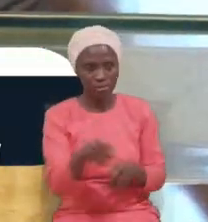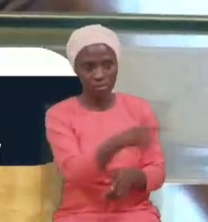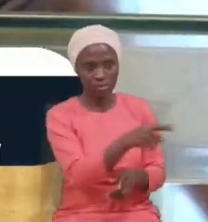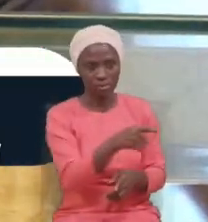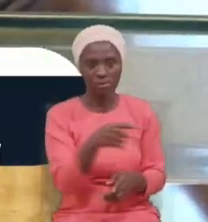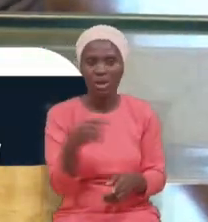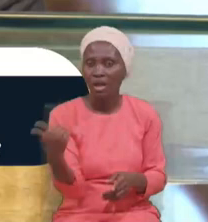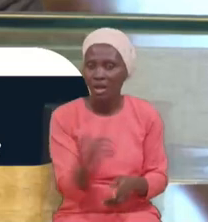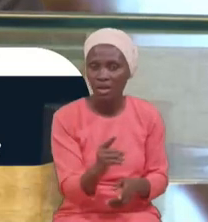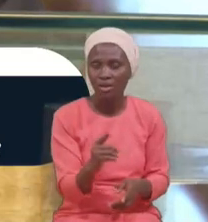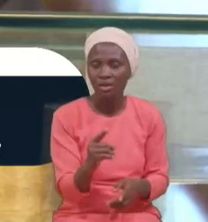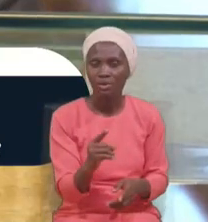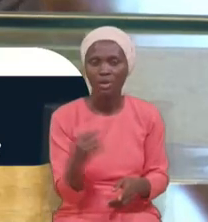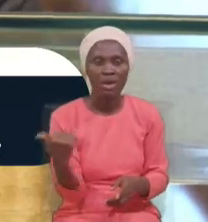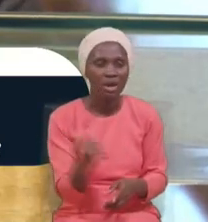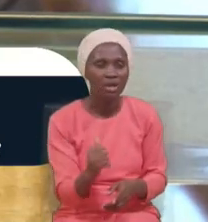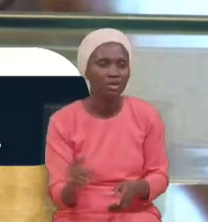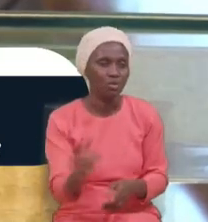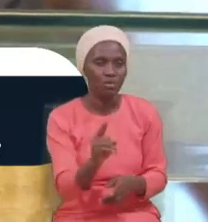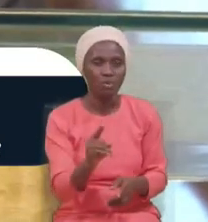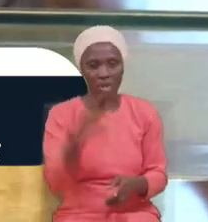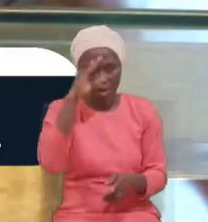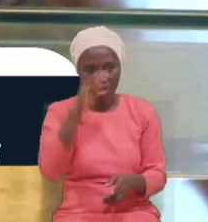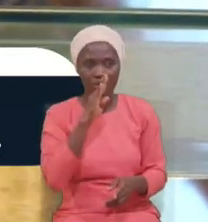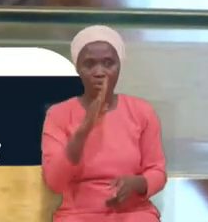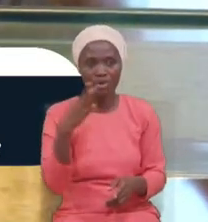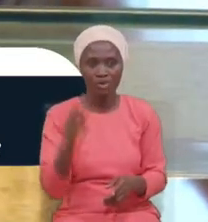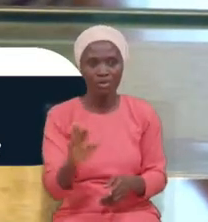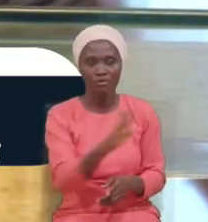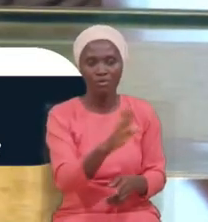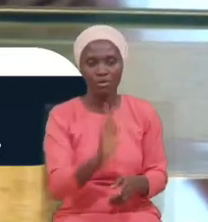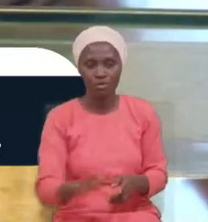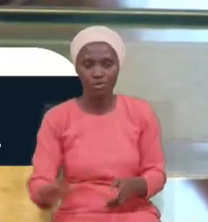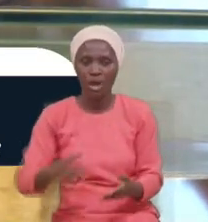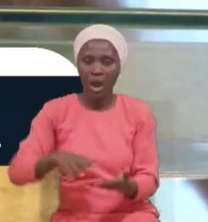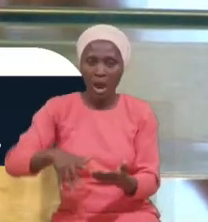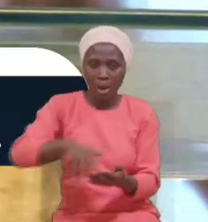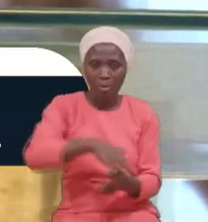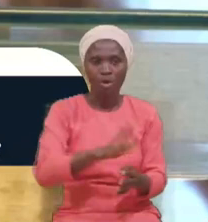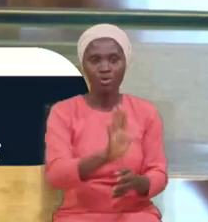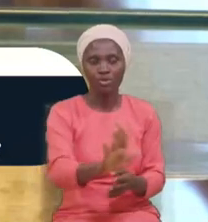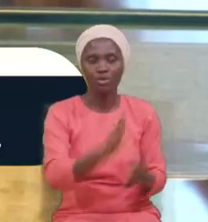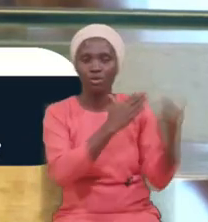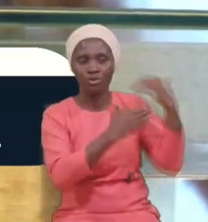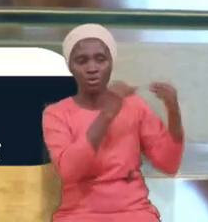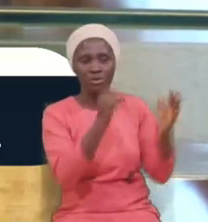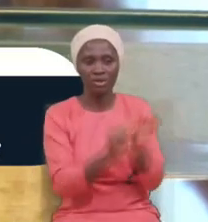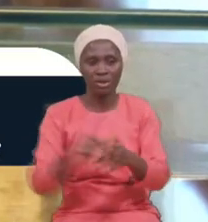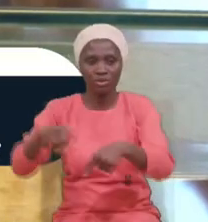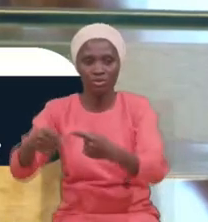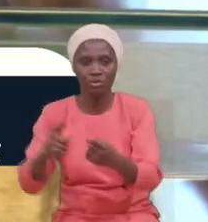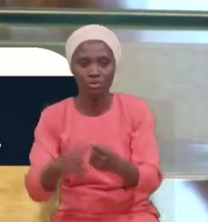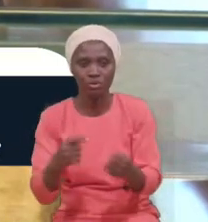dis-le, tout homme parmi vos descendants et de votre race qui